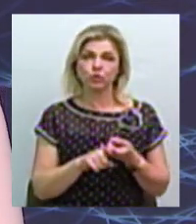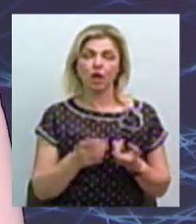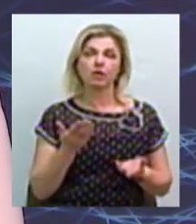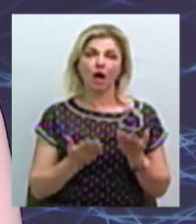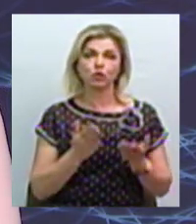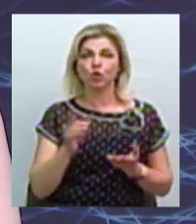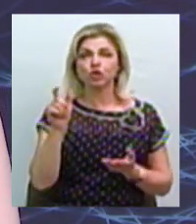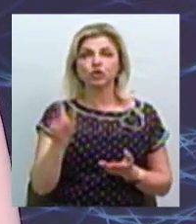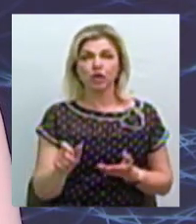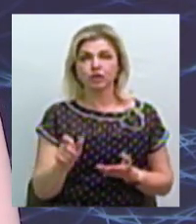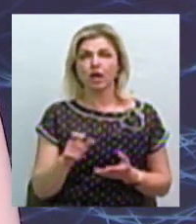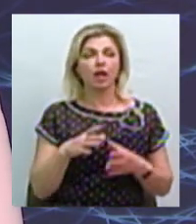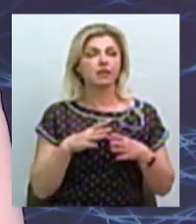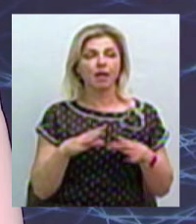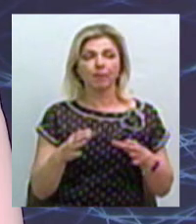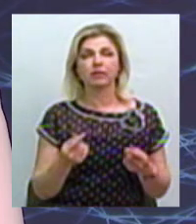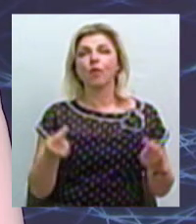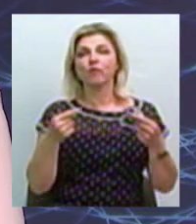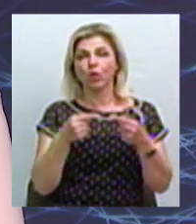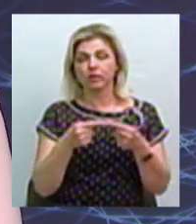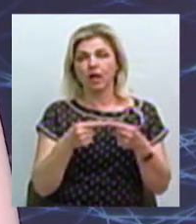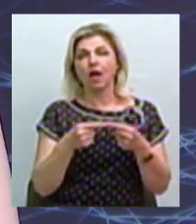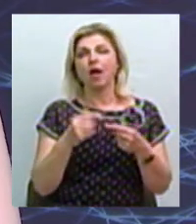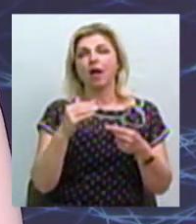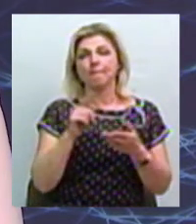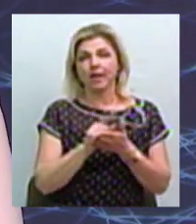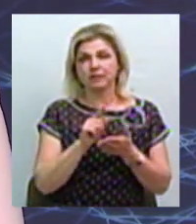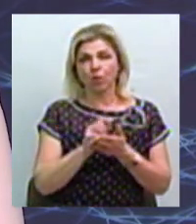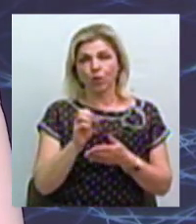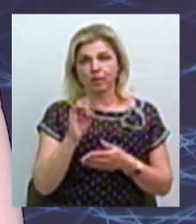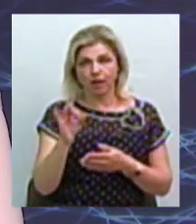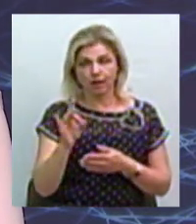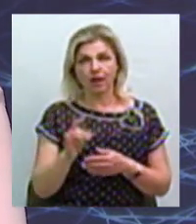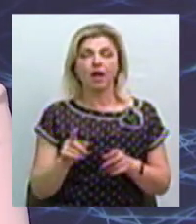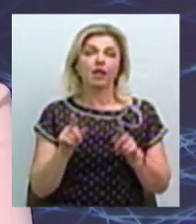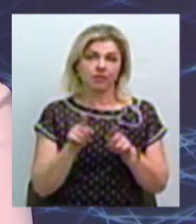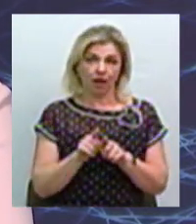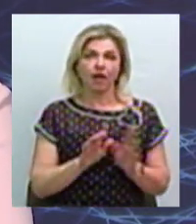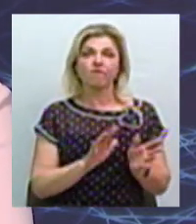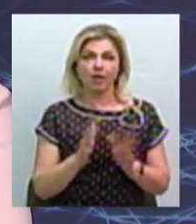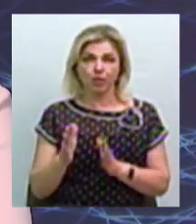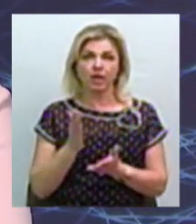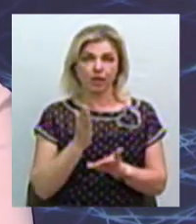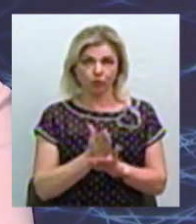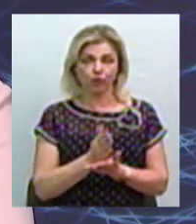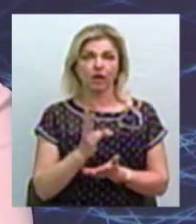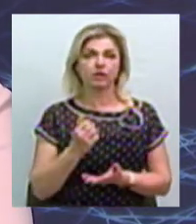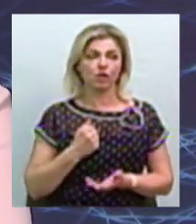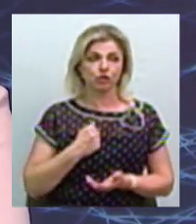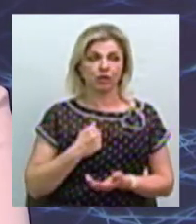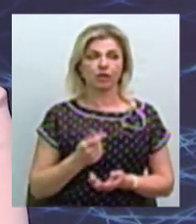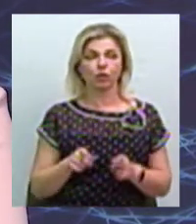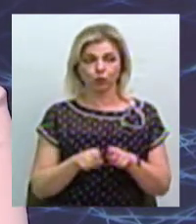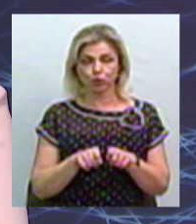якщо особа не була ідентифікована пенсійним фондом як пенсіонер, такі випадки існують, на жаль,